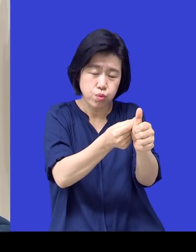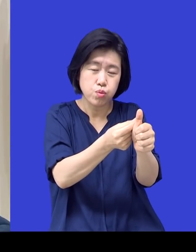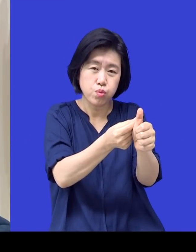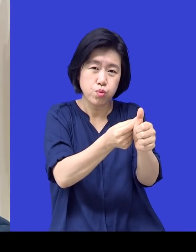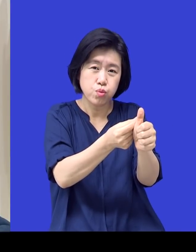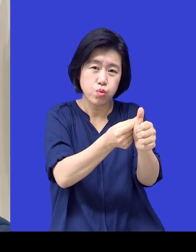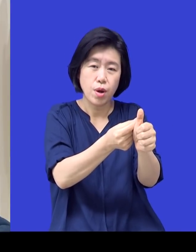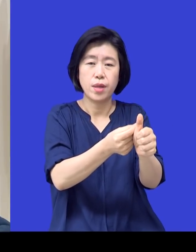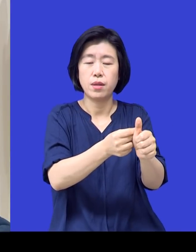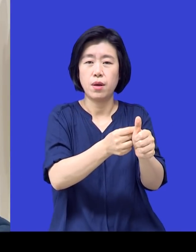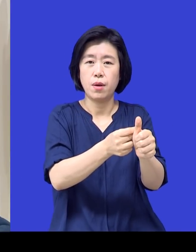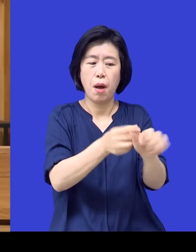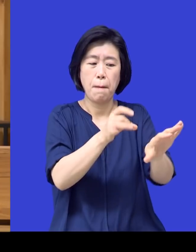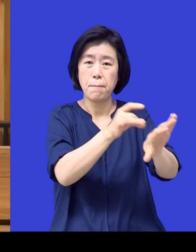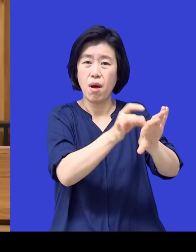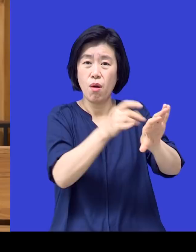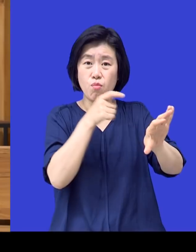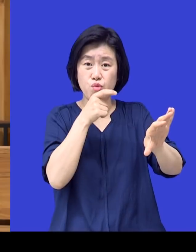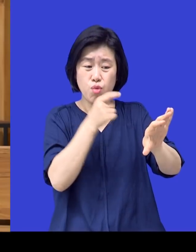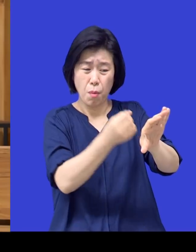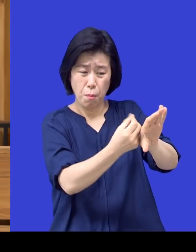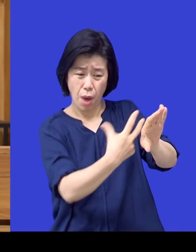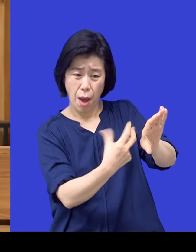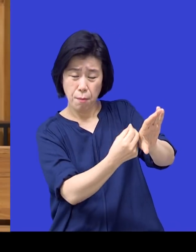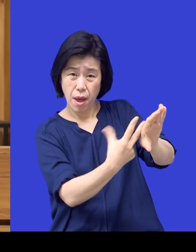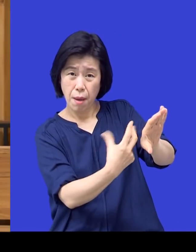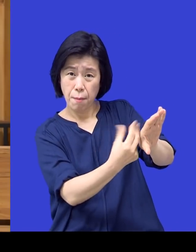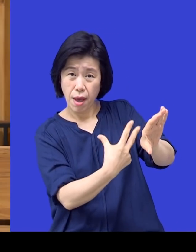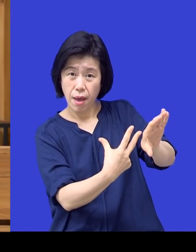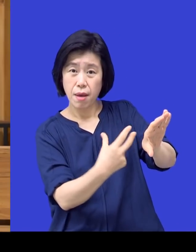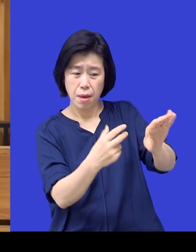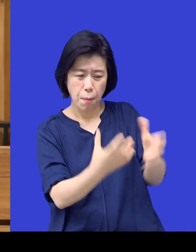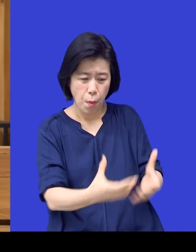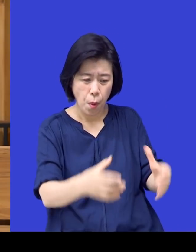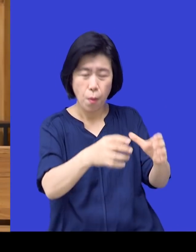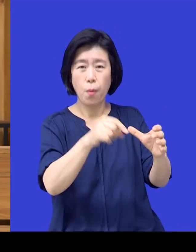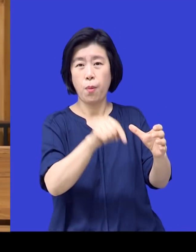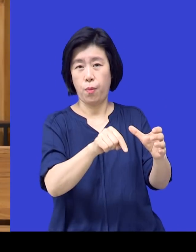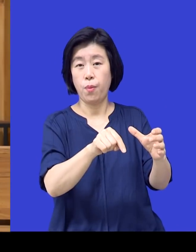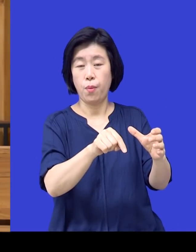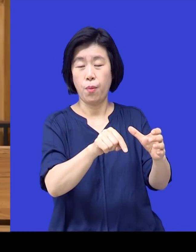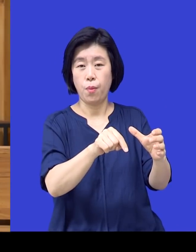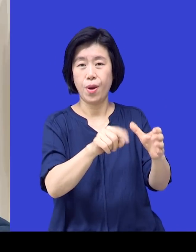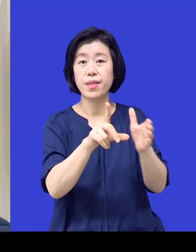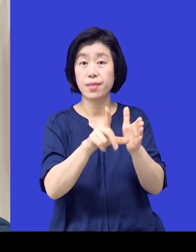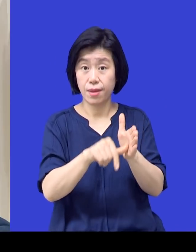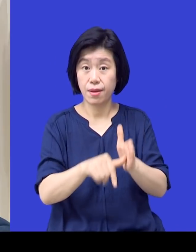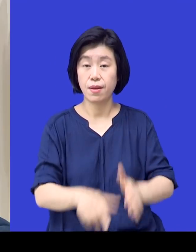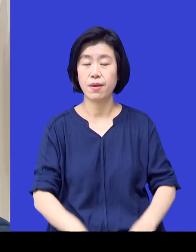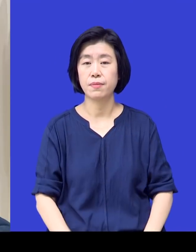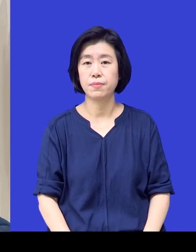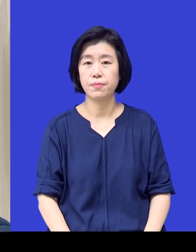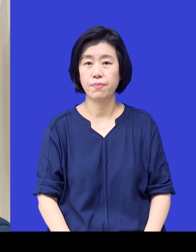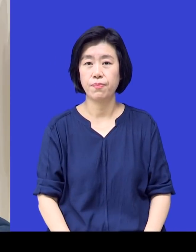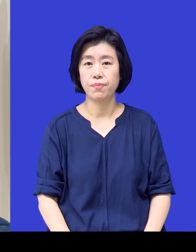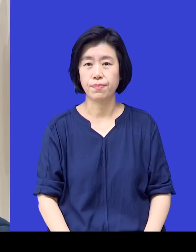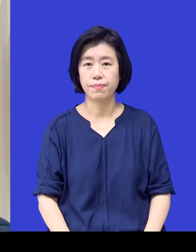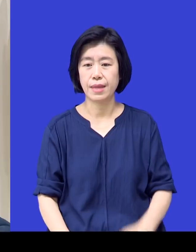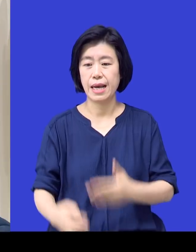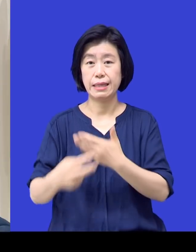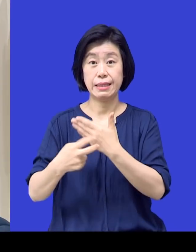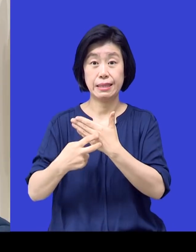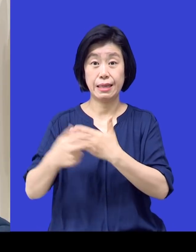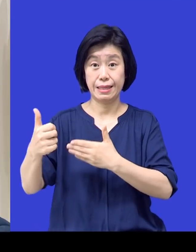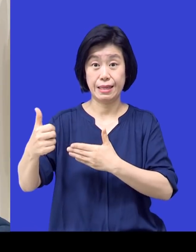그 골수를 계속 모으는 거예요. 그러면 그걸 이제 채취하는데 의사 선생님이 뭐 걱정